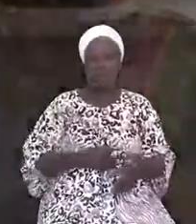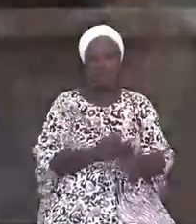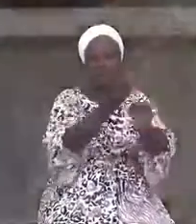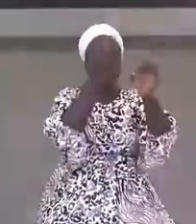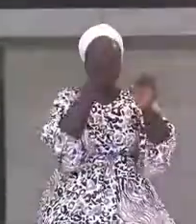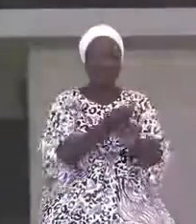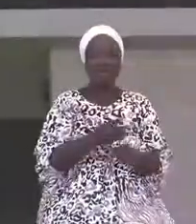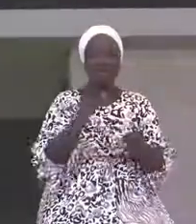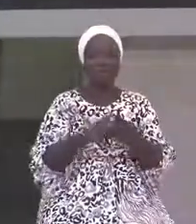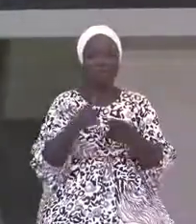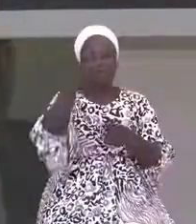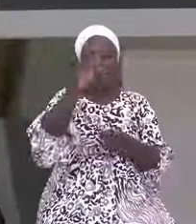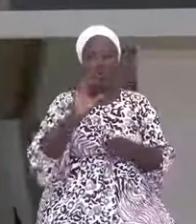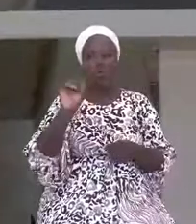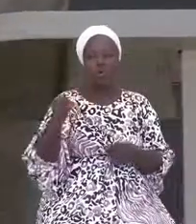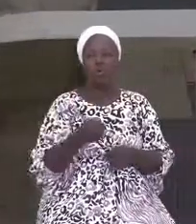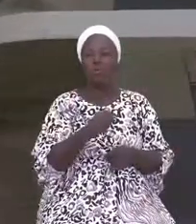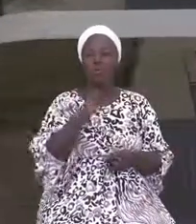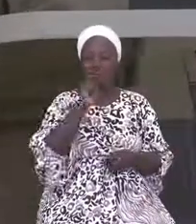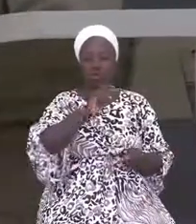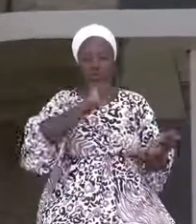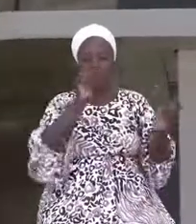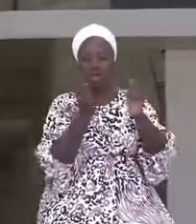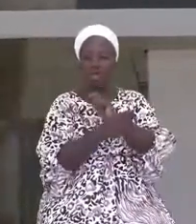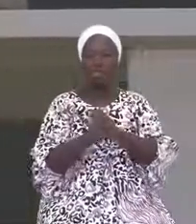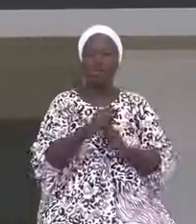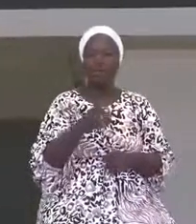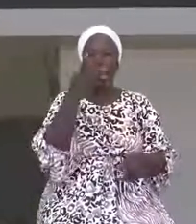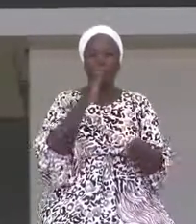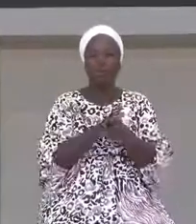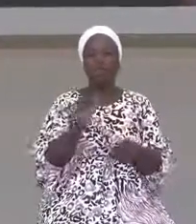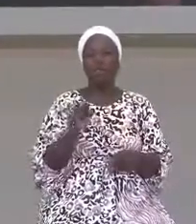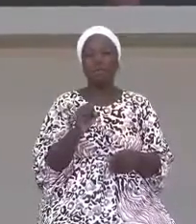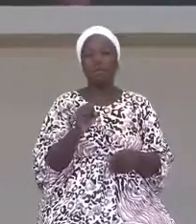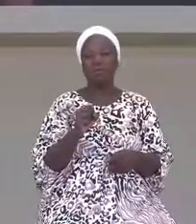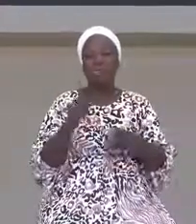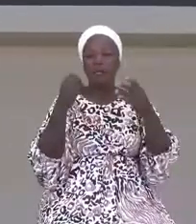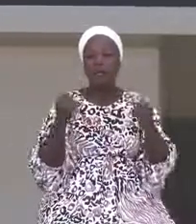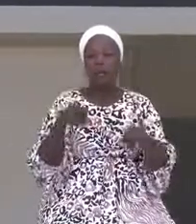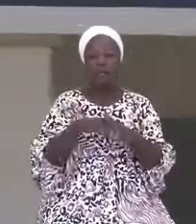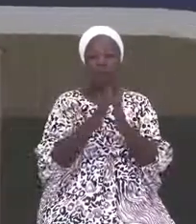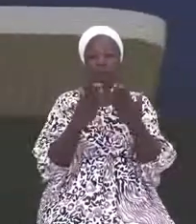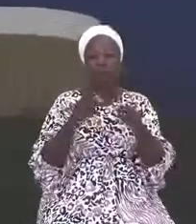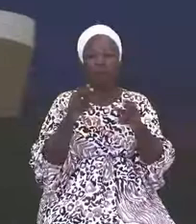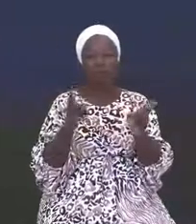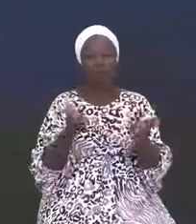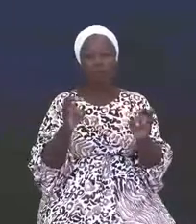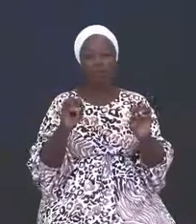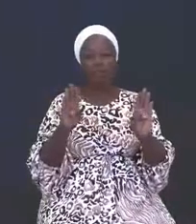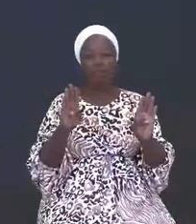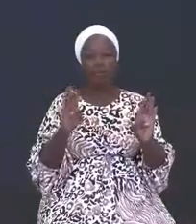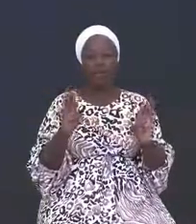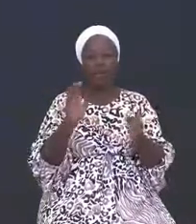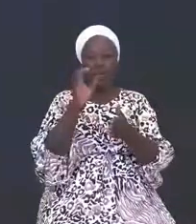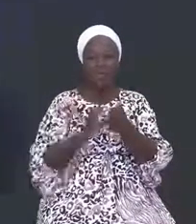fidélité aux promesses immuables de Dieu. Voyons en Hébreux au chapitre 6, je lis